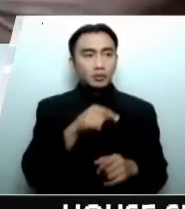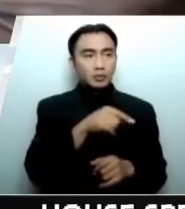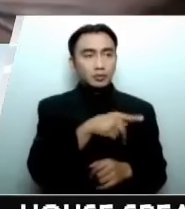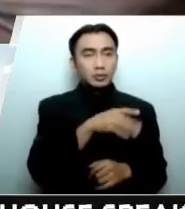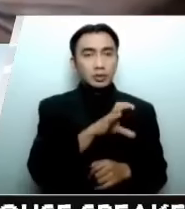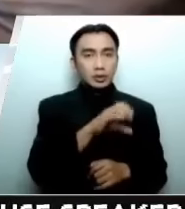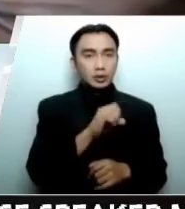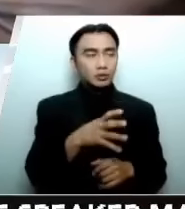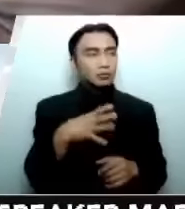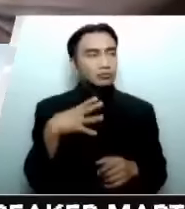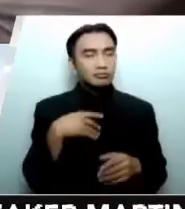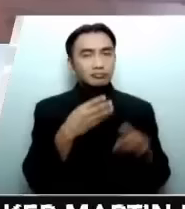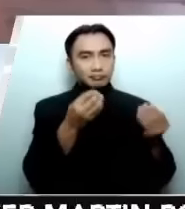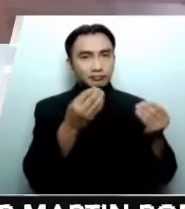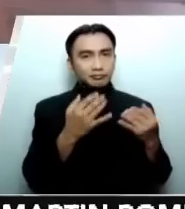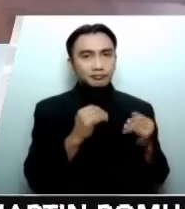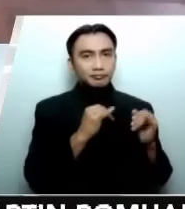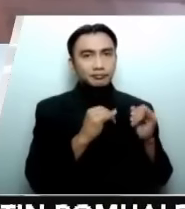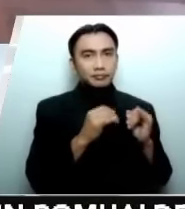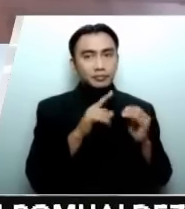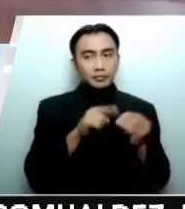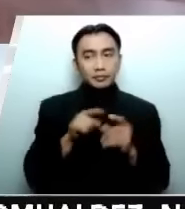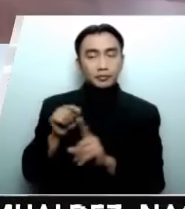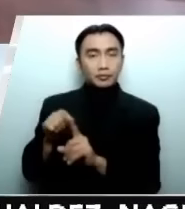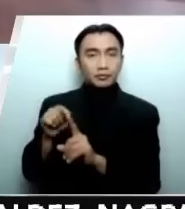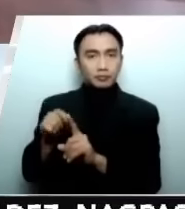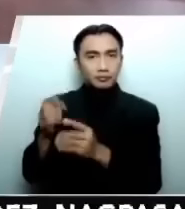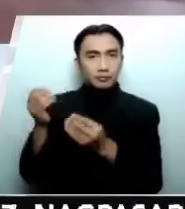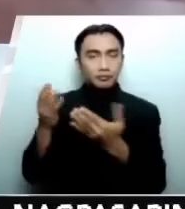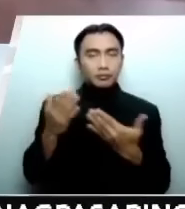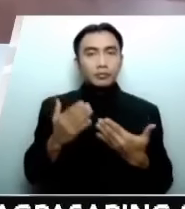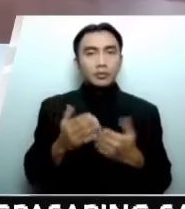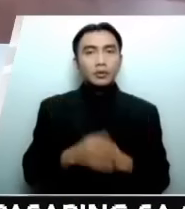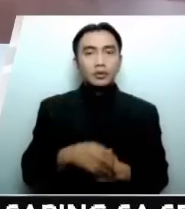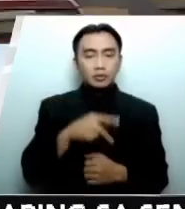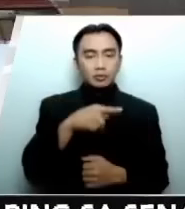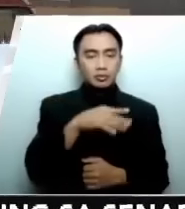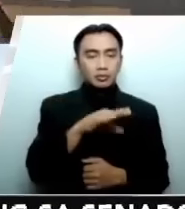sa pahayag ng Senadora. Pero dati nang nanindigan ng PCSO